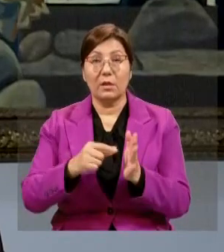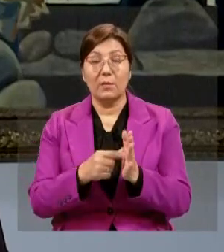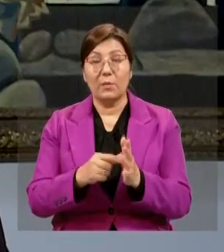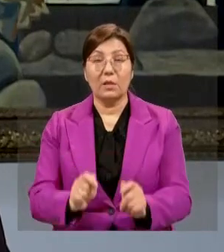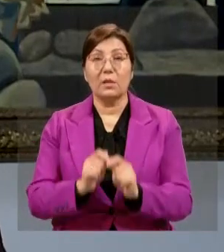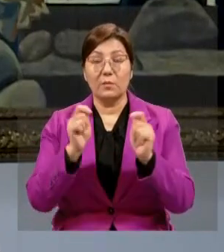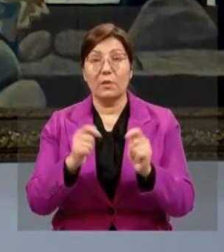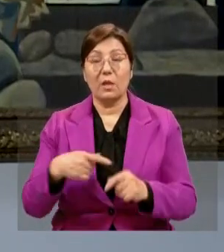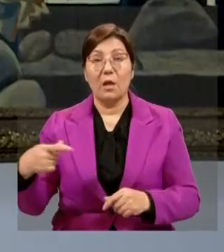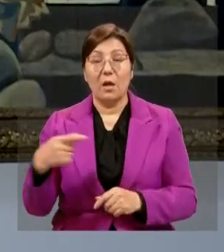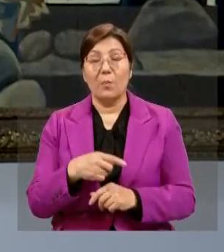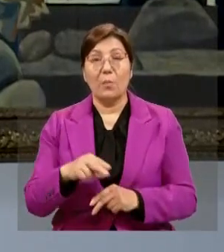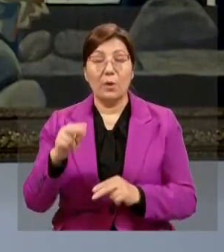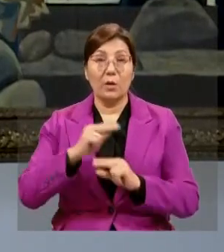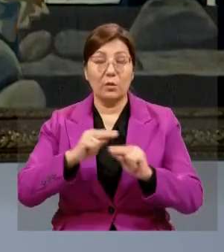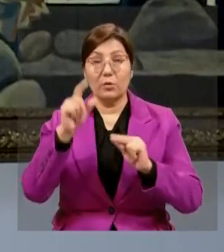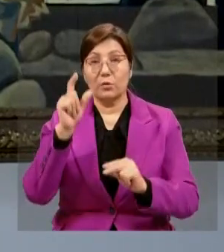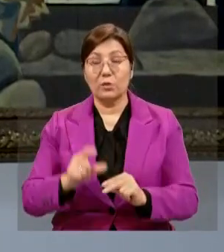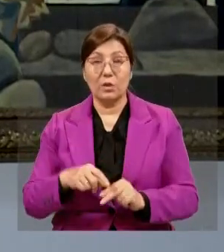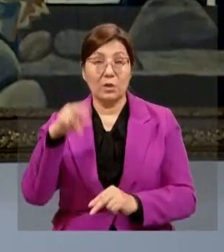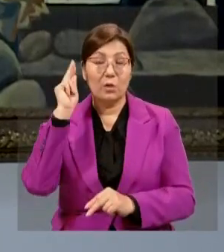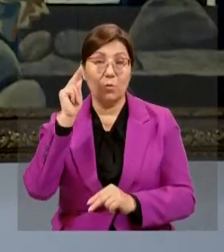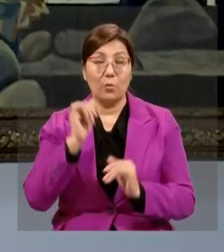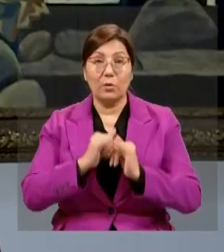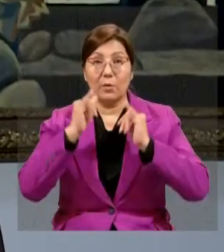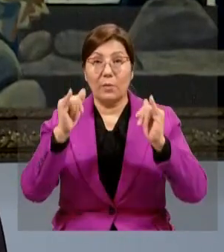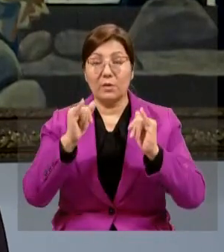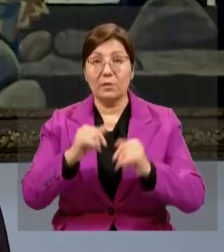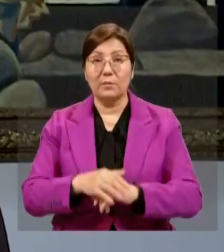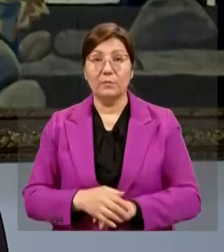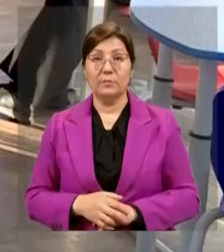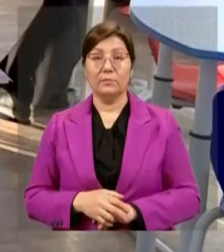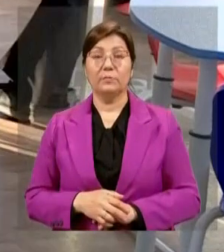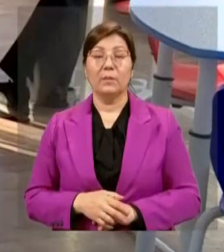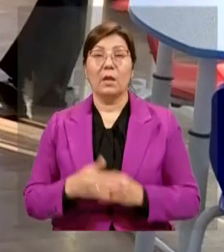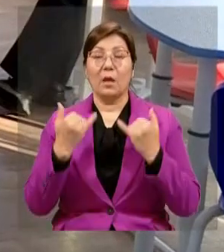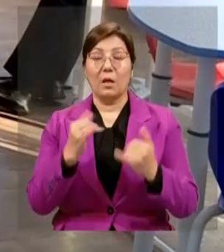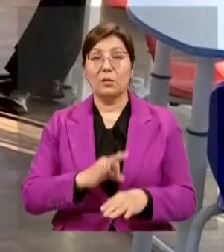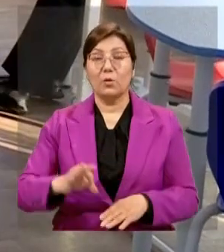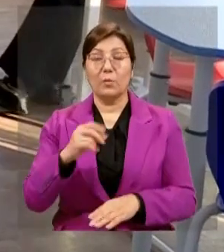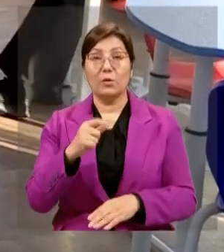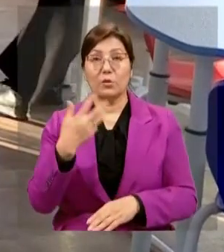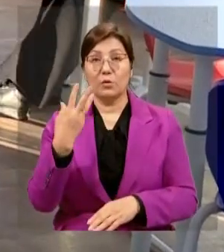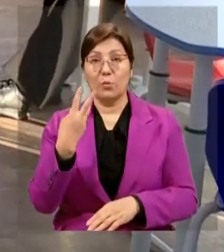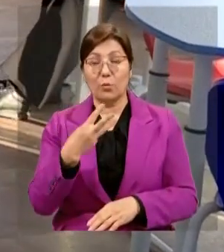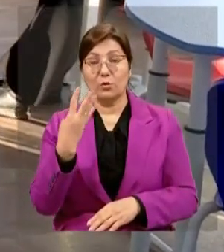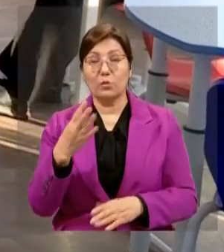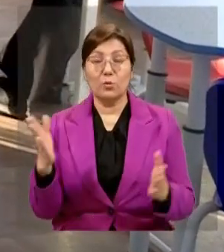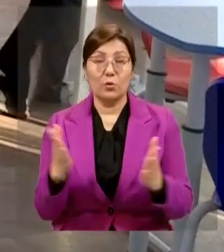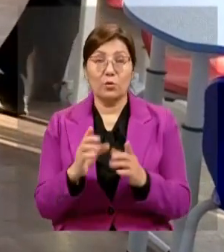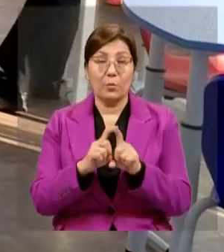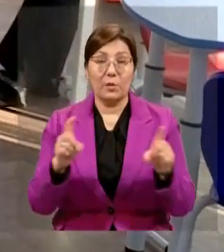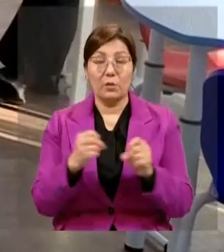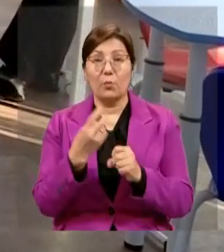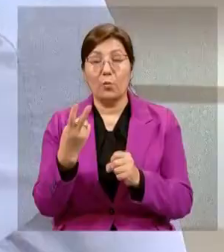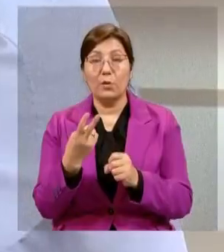ұстаздар оқыту курстарынан өтті, 200-ден астам мектеп басшылары оқыту курстарынан өтті. Қазір облыста 134 шағын жинақты, 12 тірек